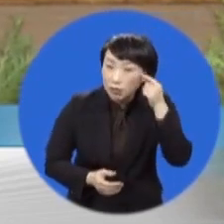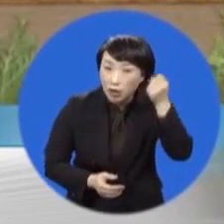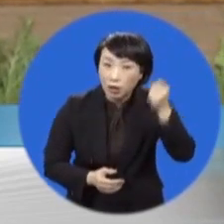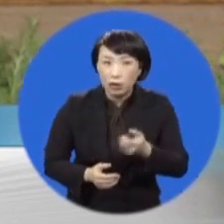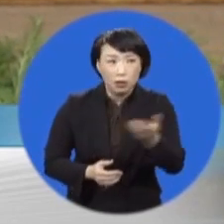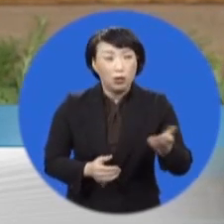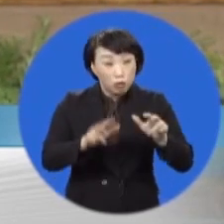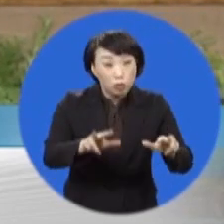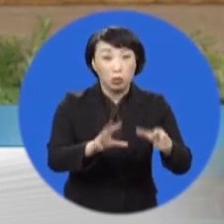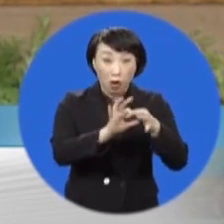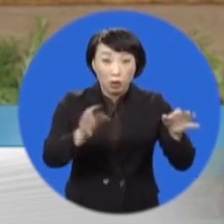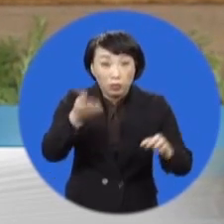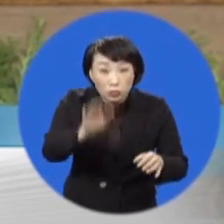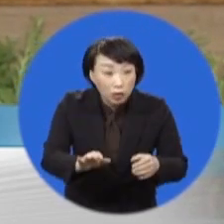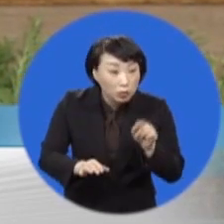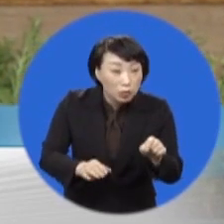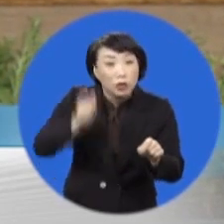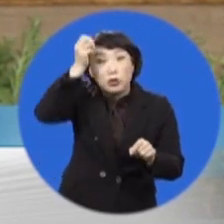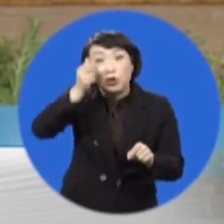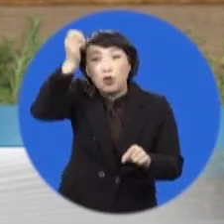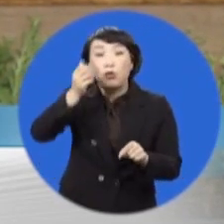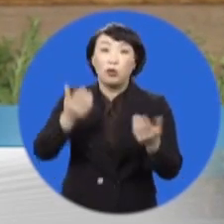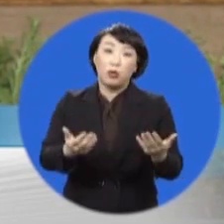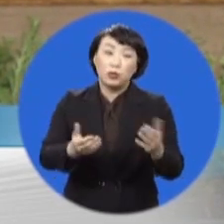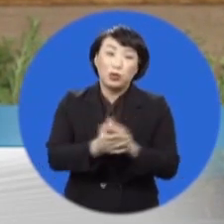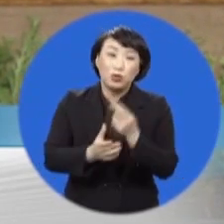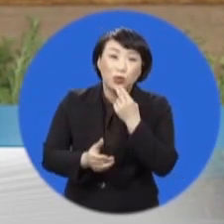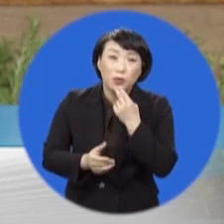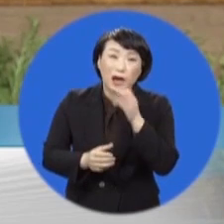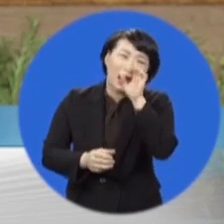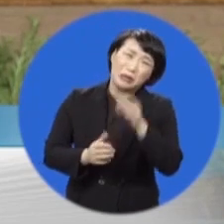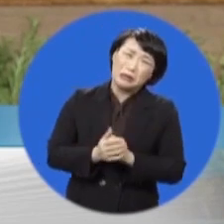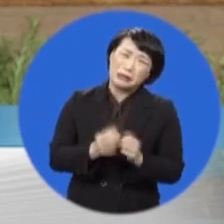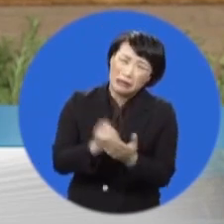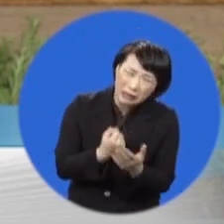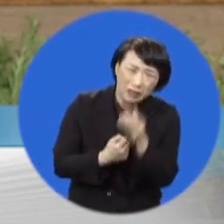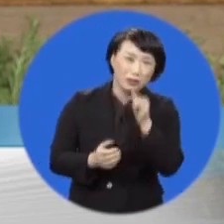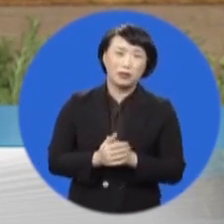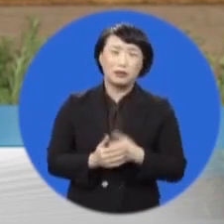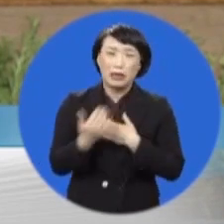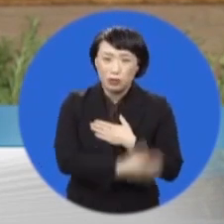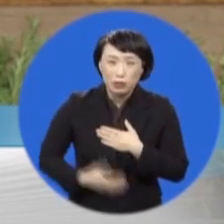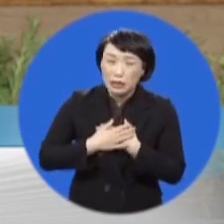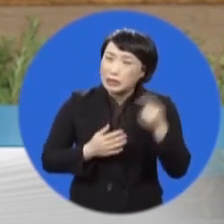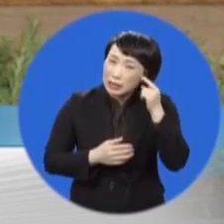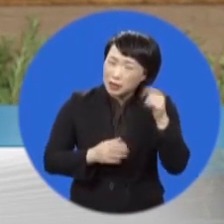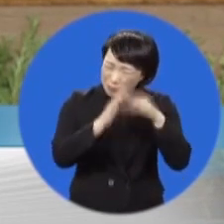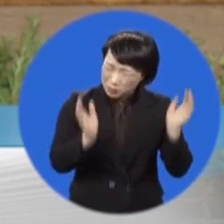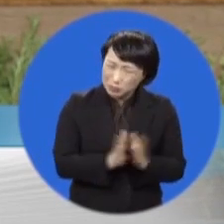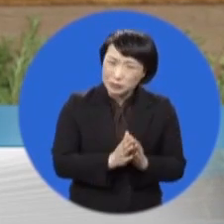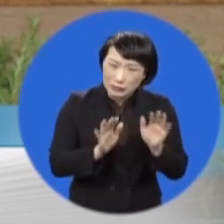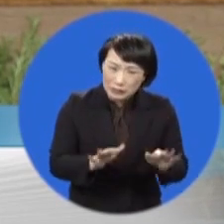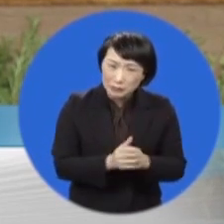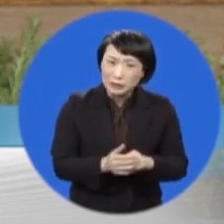뒤에 끝난 내용 엄 은 기도하지 않으면 안될 다 좀 해야 내 육신의 생각이 도 모락모락